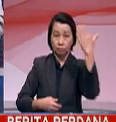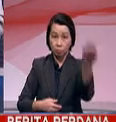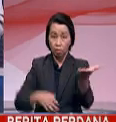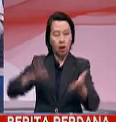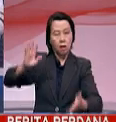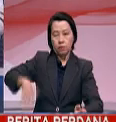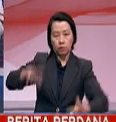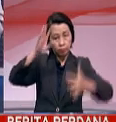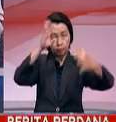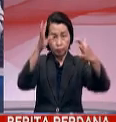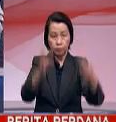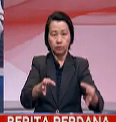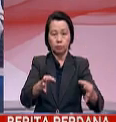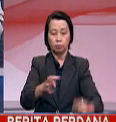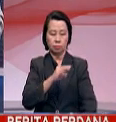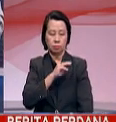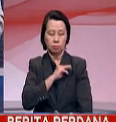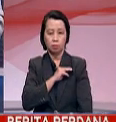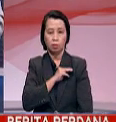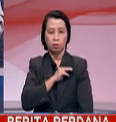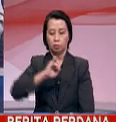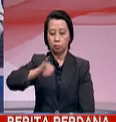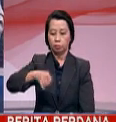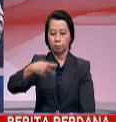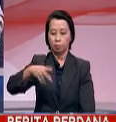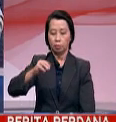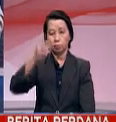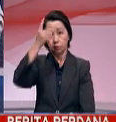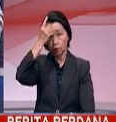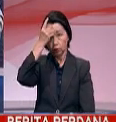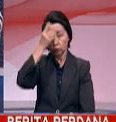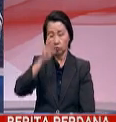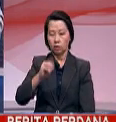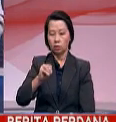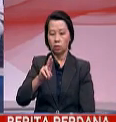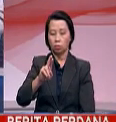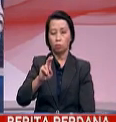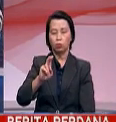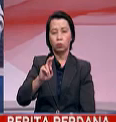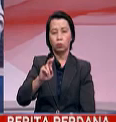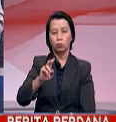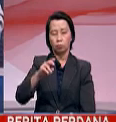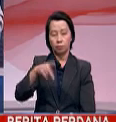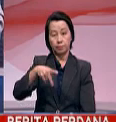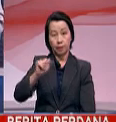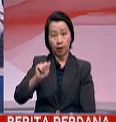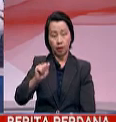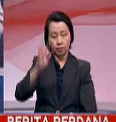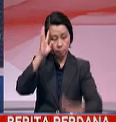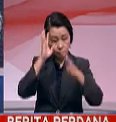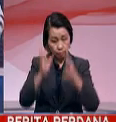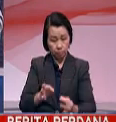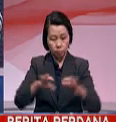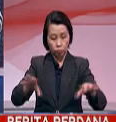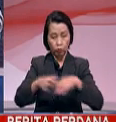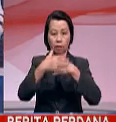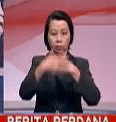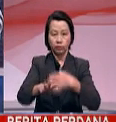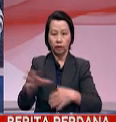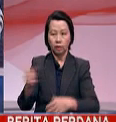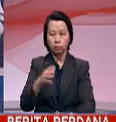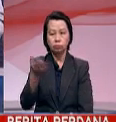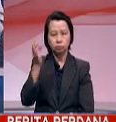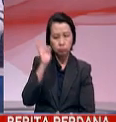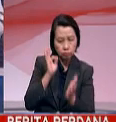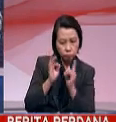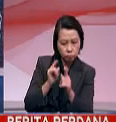belum lagi diputuskan. Menteri di Jabatan Perdana Menteri, Datuk Seri Mustafa Muhammad menjelaskan keputusan itu dibuat selepas mengambil